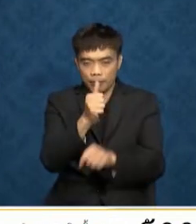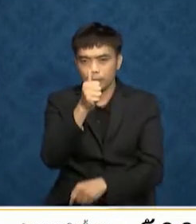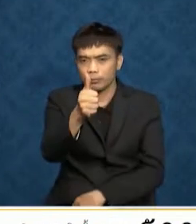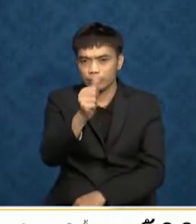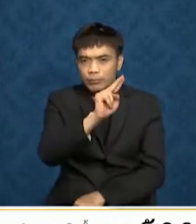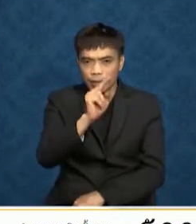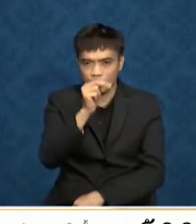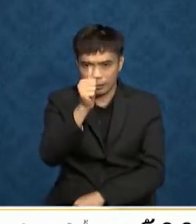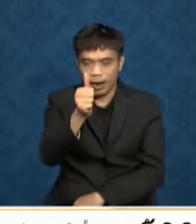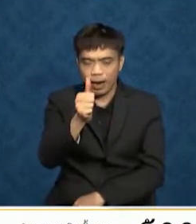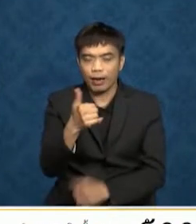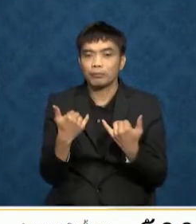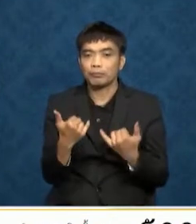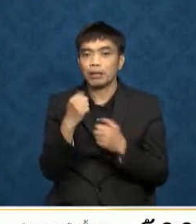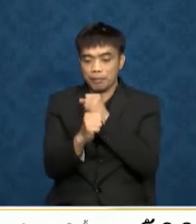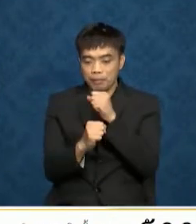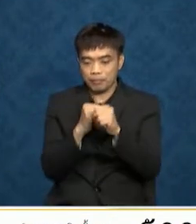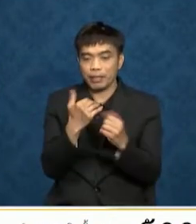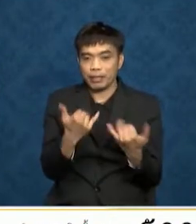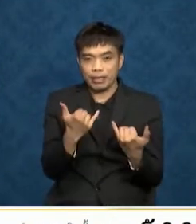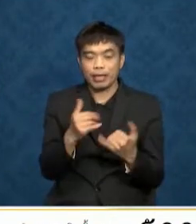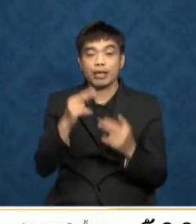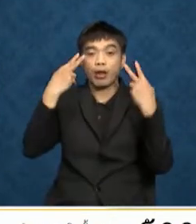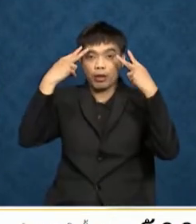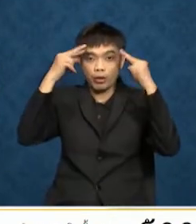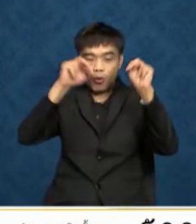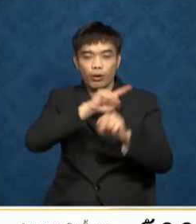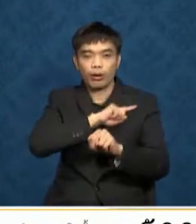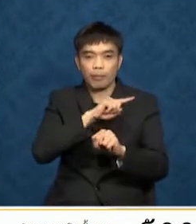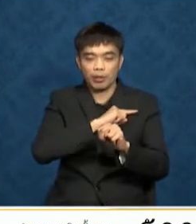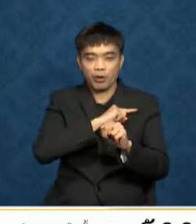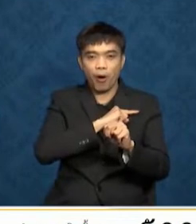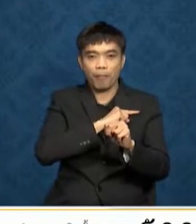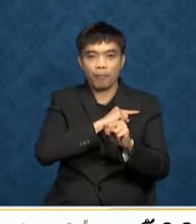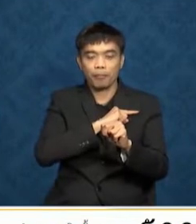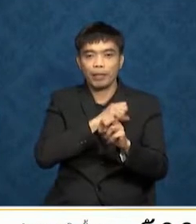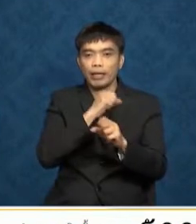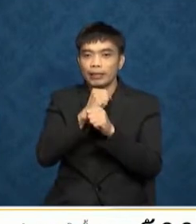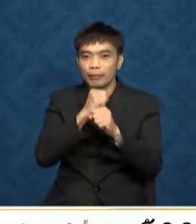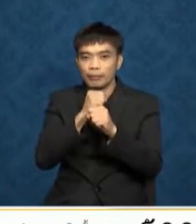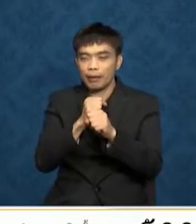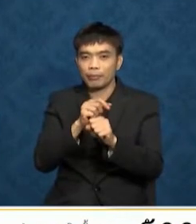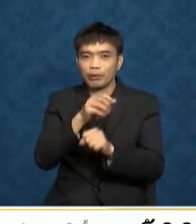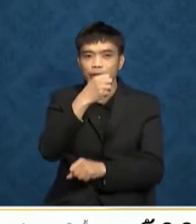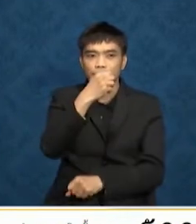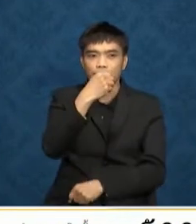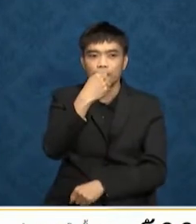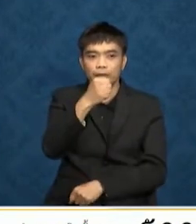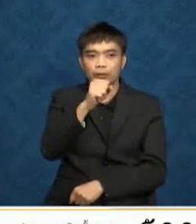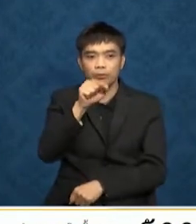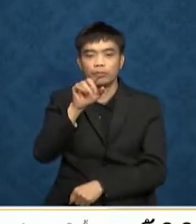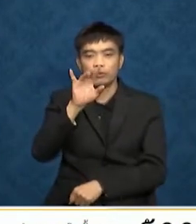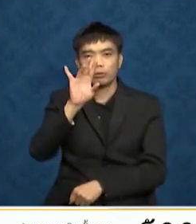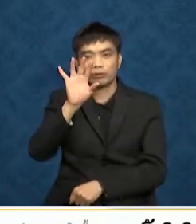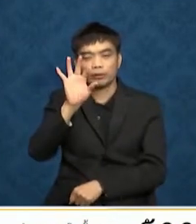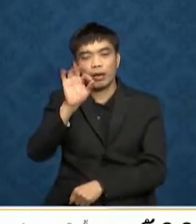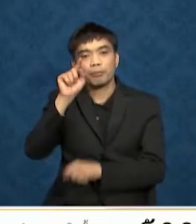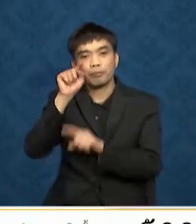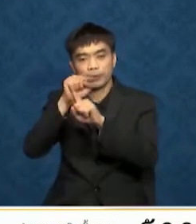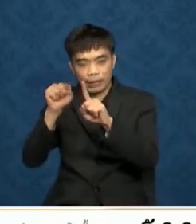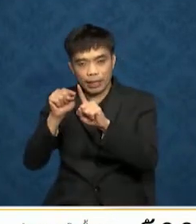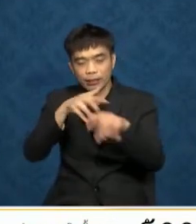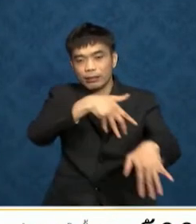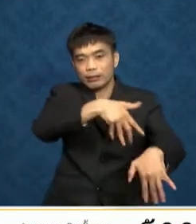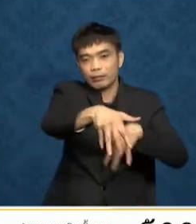ราชการแผ่นดินแบ่งเป็นส่วนกลาง70.1 per 70.5 perส่วนท้อง